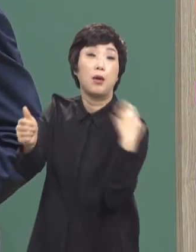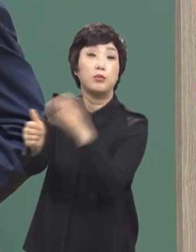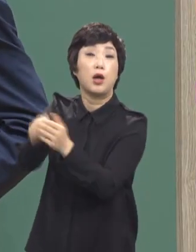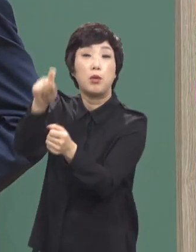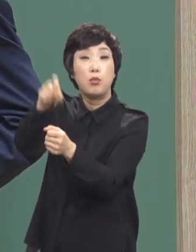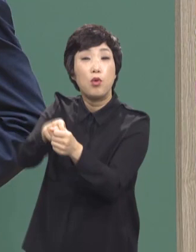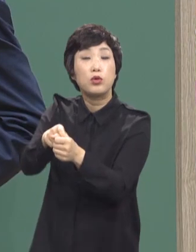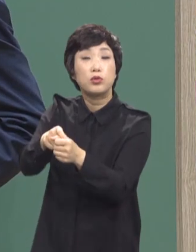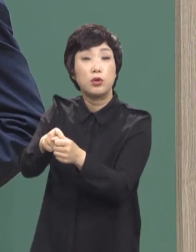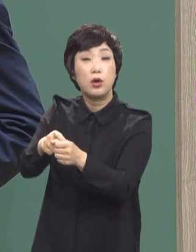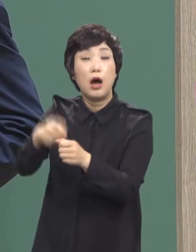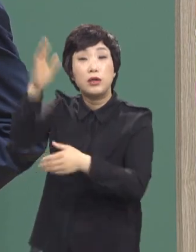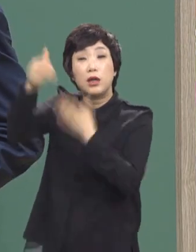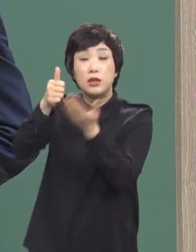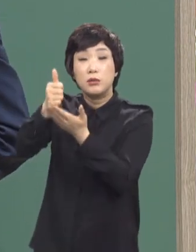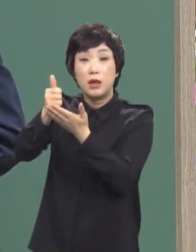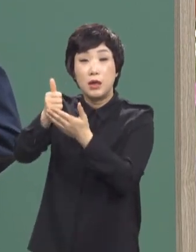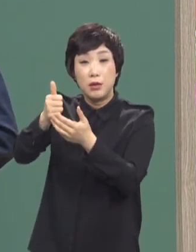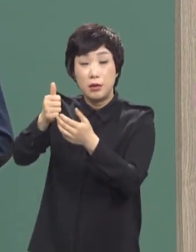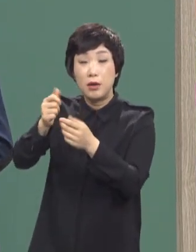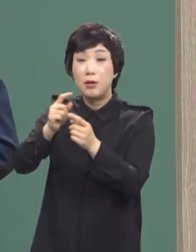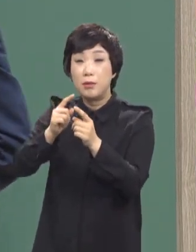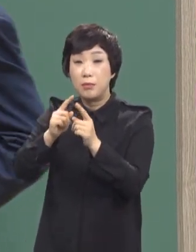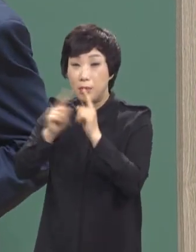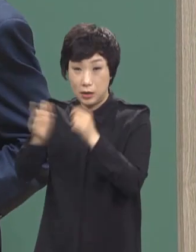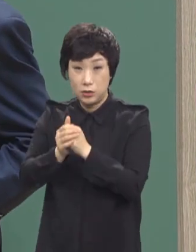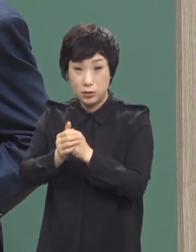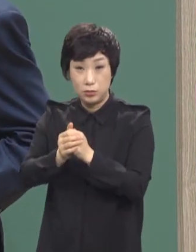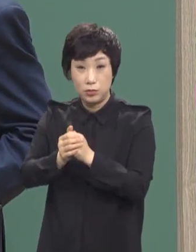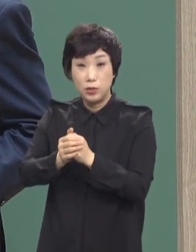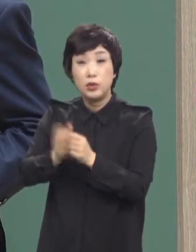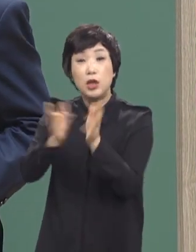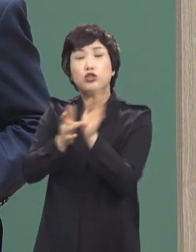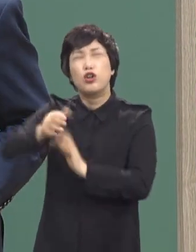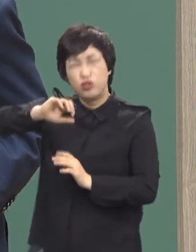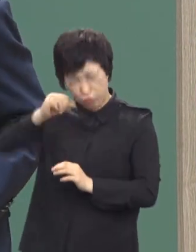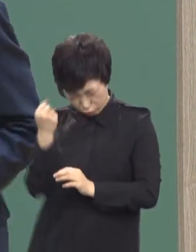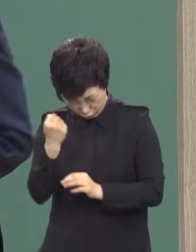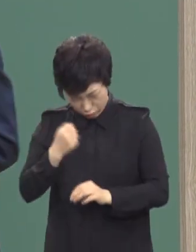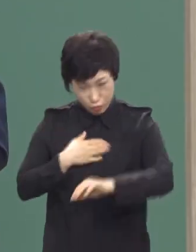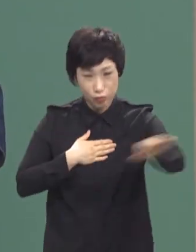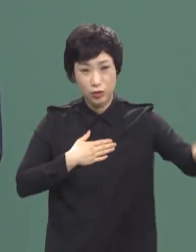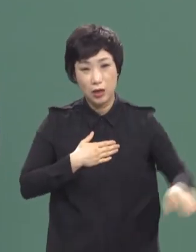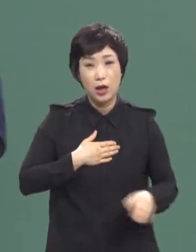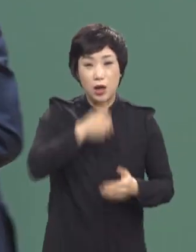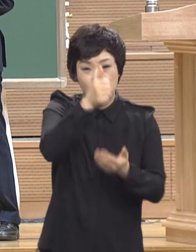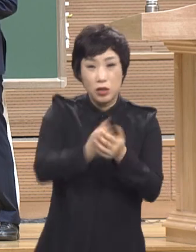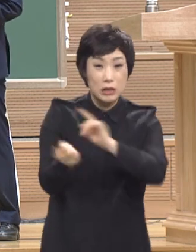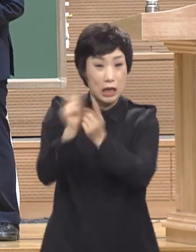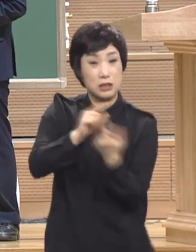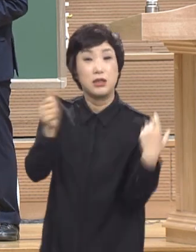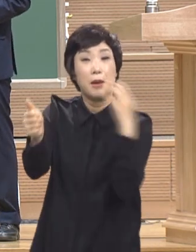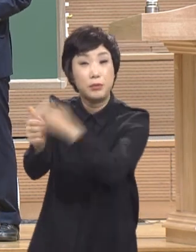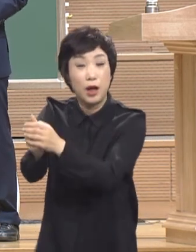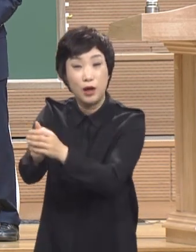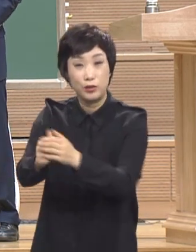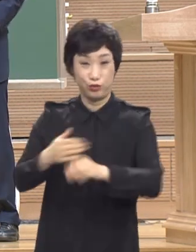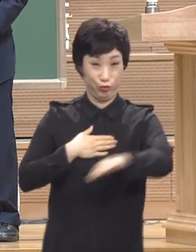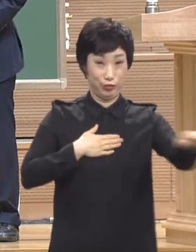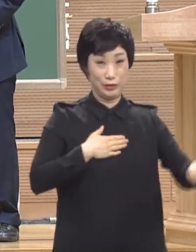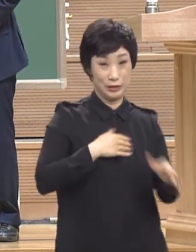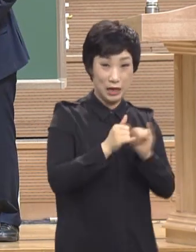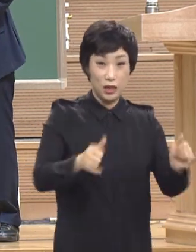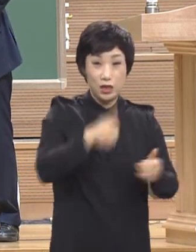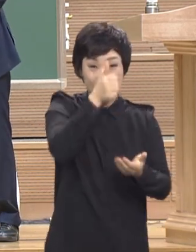위해서 하나님의 아버지 말씀에 죽기까지 복종하며 우리 죄를 담당하고 우리의 죽음을